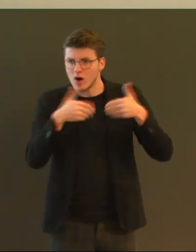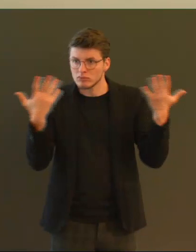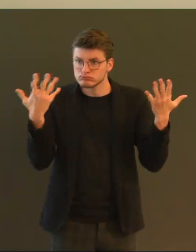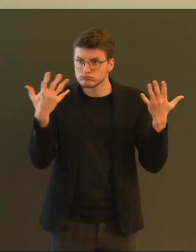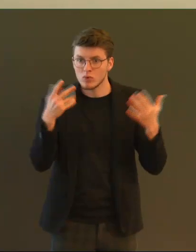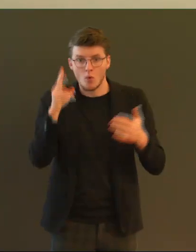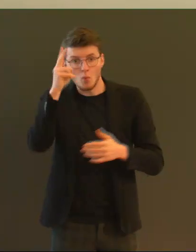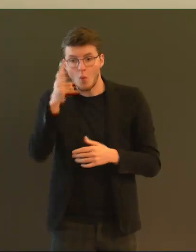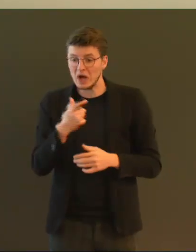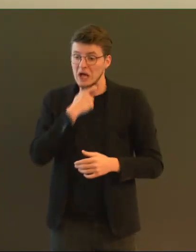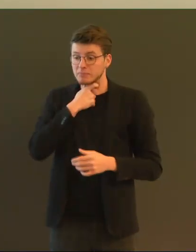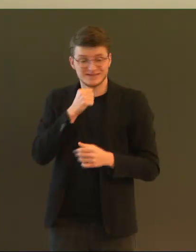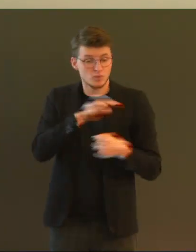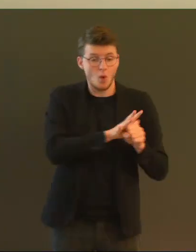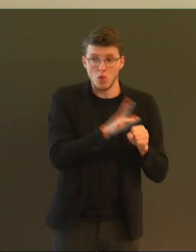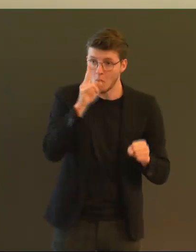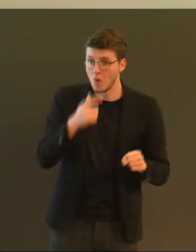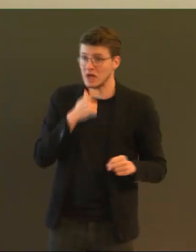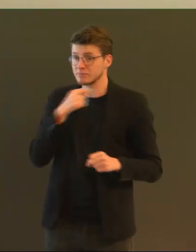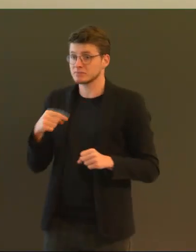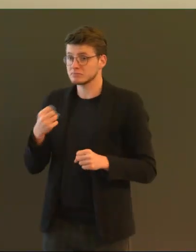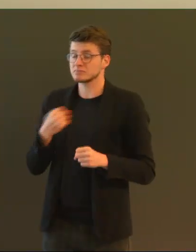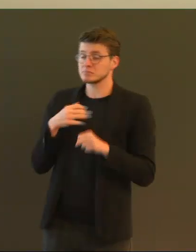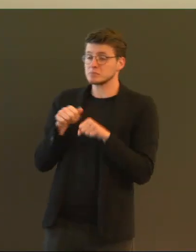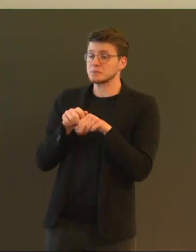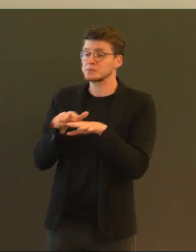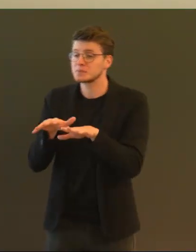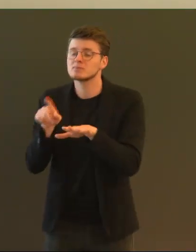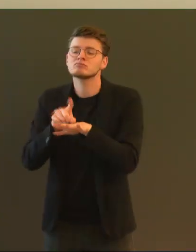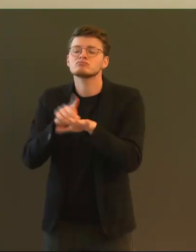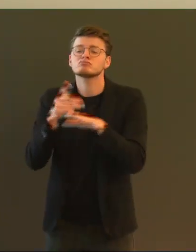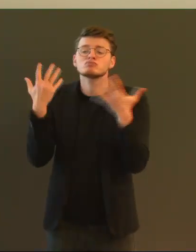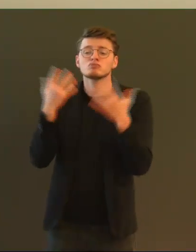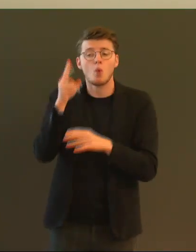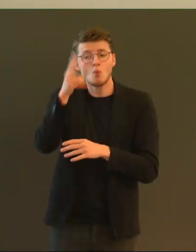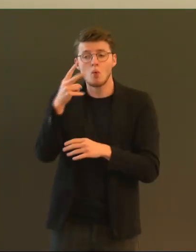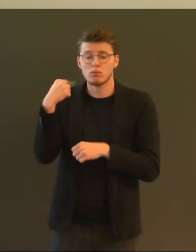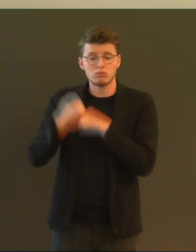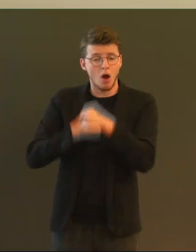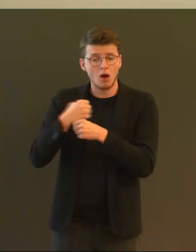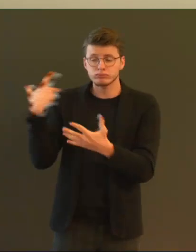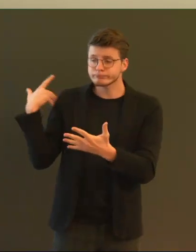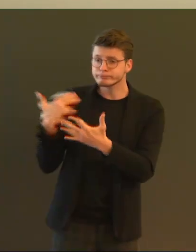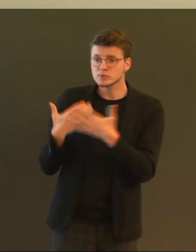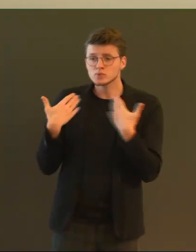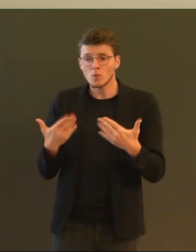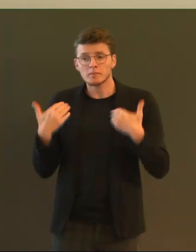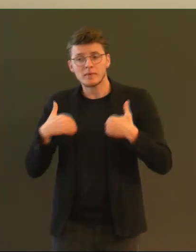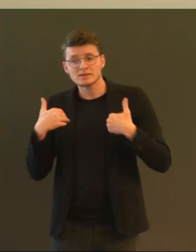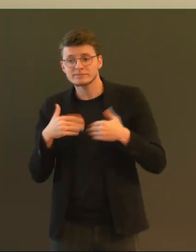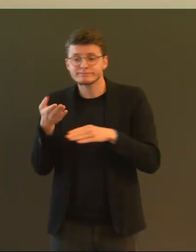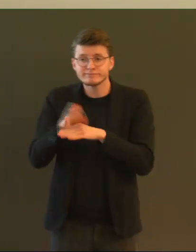griepseizoen, met de wintersterfte in het verleden. En op de volgende figuur